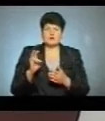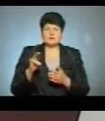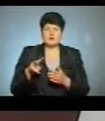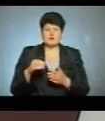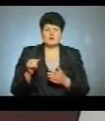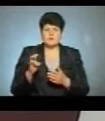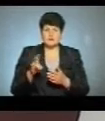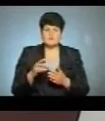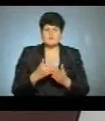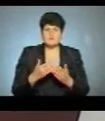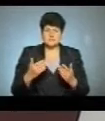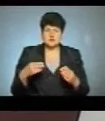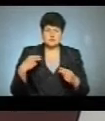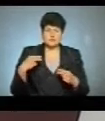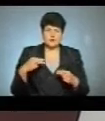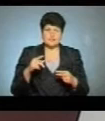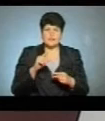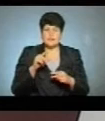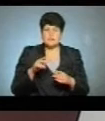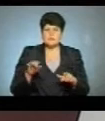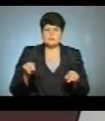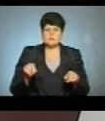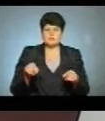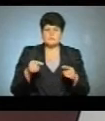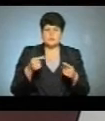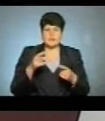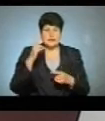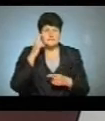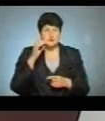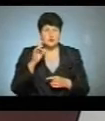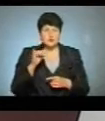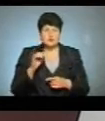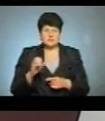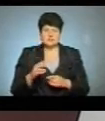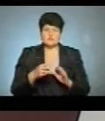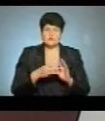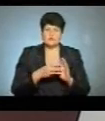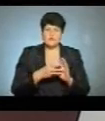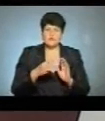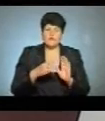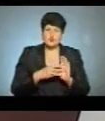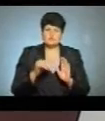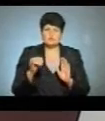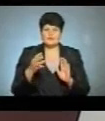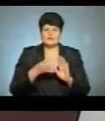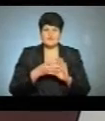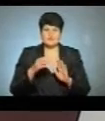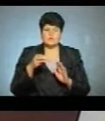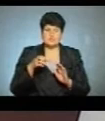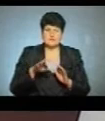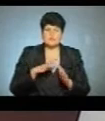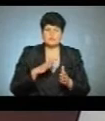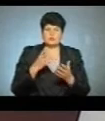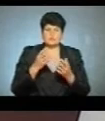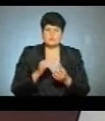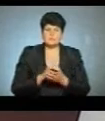онлайн-виставу «Дзвони лебеді» про події становлення Київської Русі. 8 і 9 травня було проголошено днями пам'яті і примирення. У